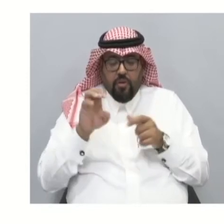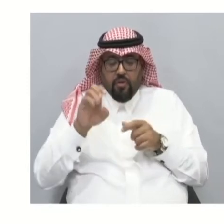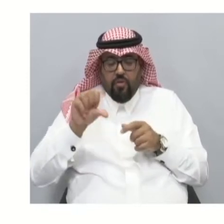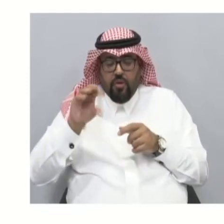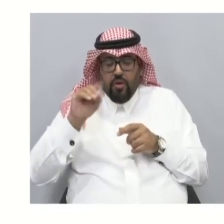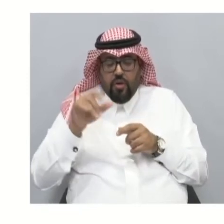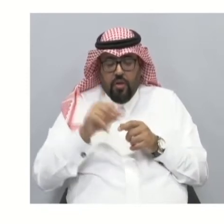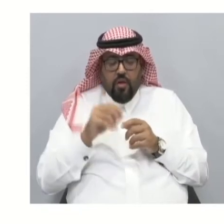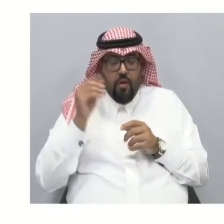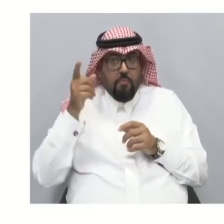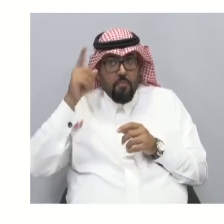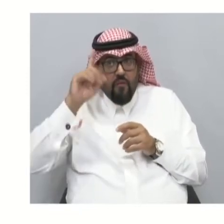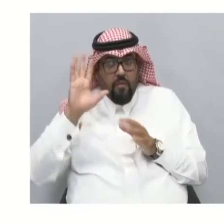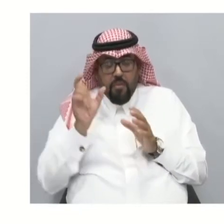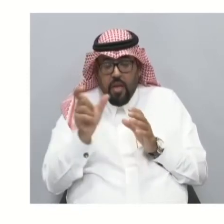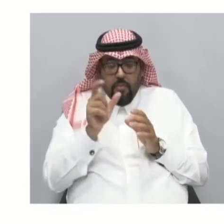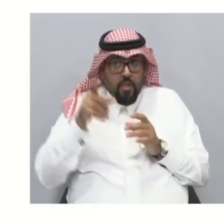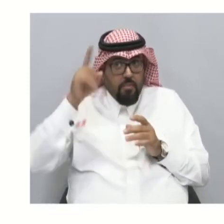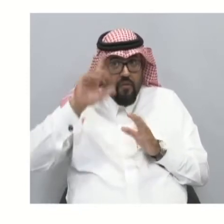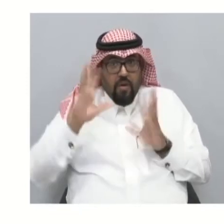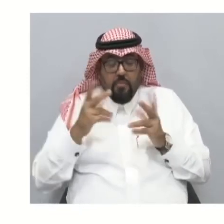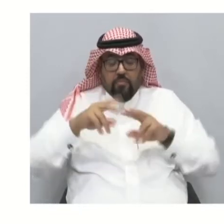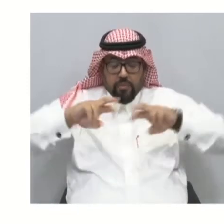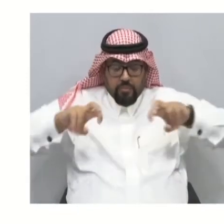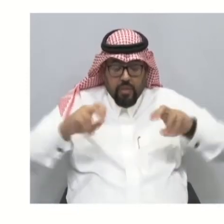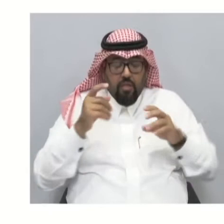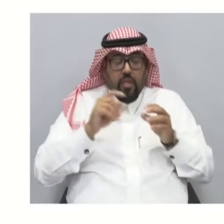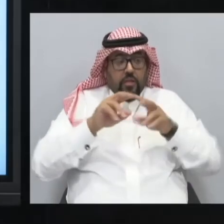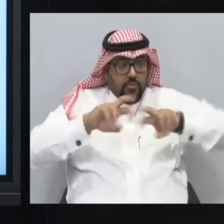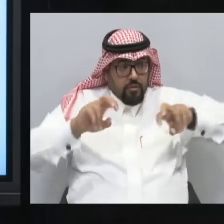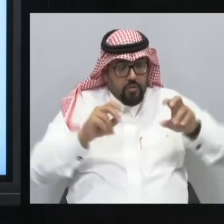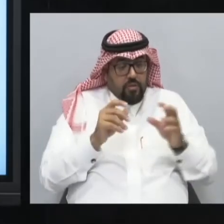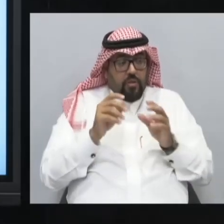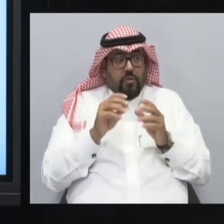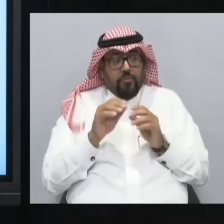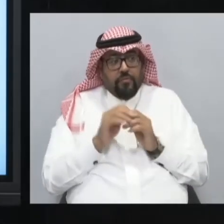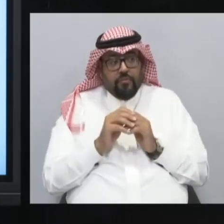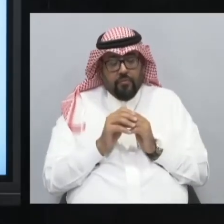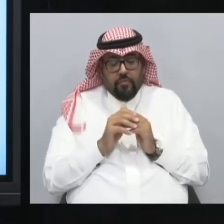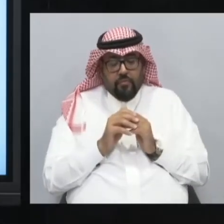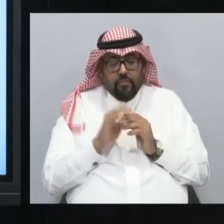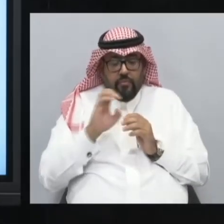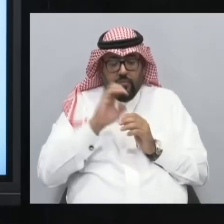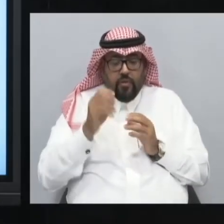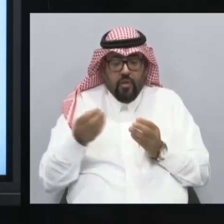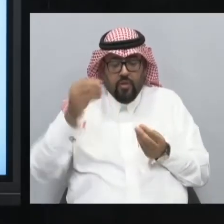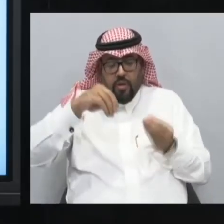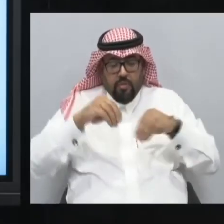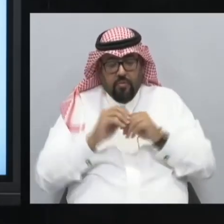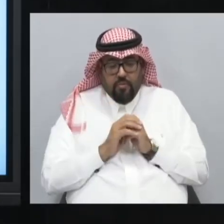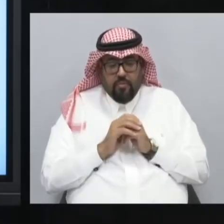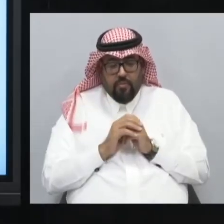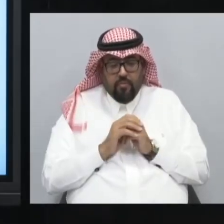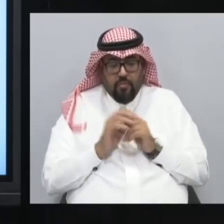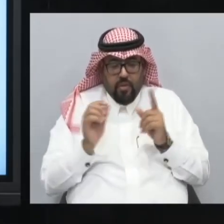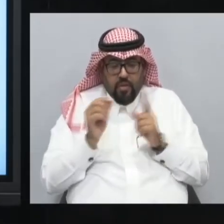معروفة وغير المفهومة يبحث عنها طبعا في المعجم مقصود به في الفقرة أو في أي نص، والجمل والتراكيب غير واضحة والمعقدة، هذا